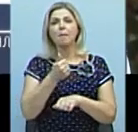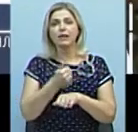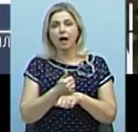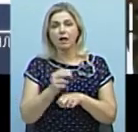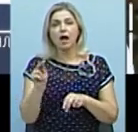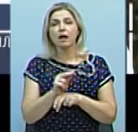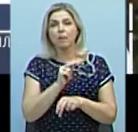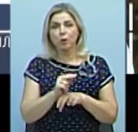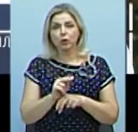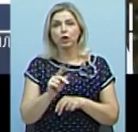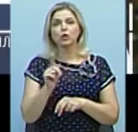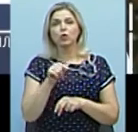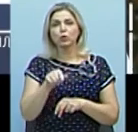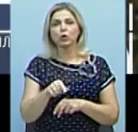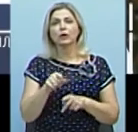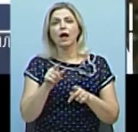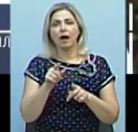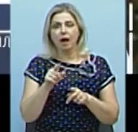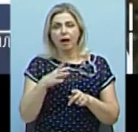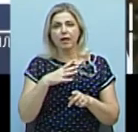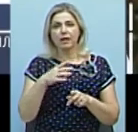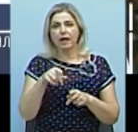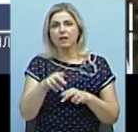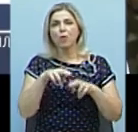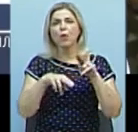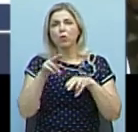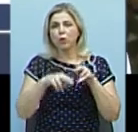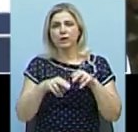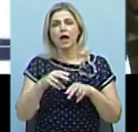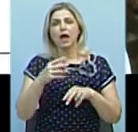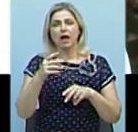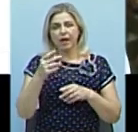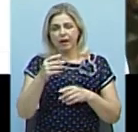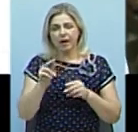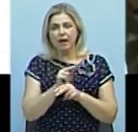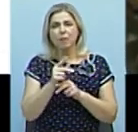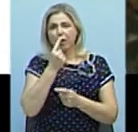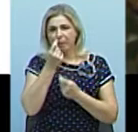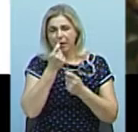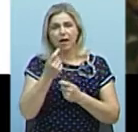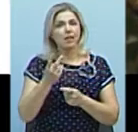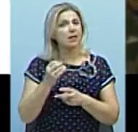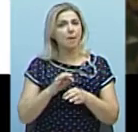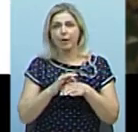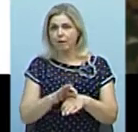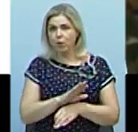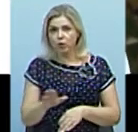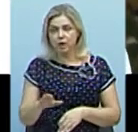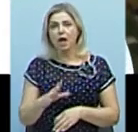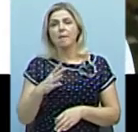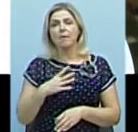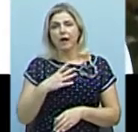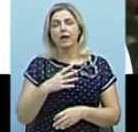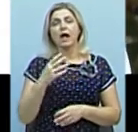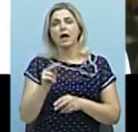ремонтів зазначеної штучної споруди не проводилися. У 2006 році проводились ремонтні